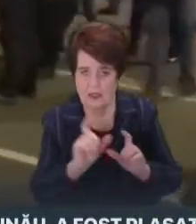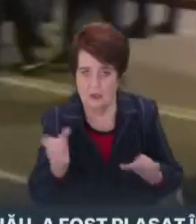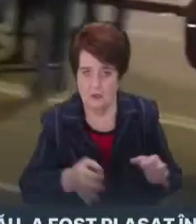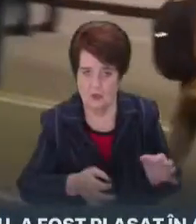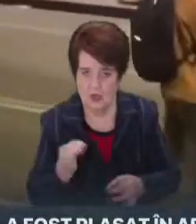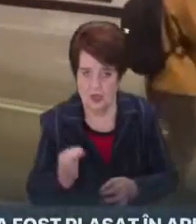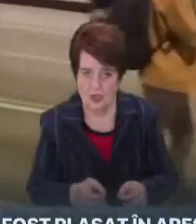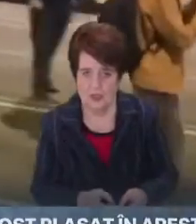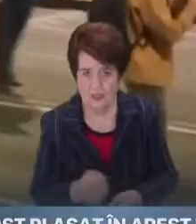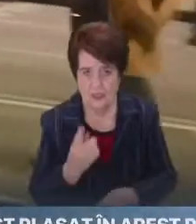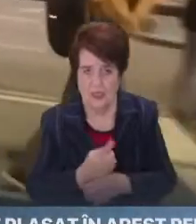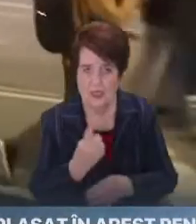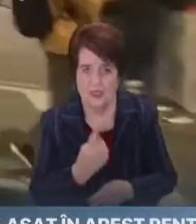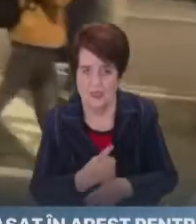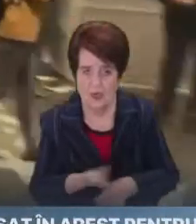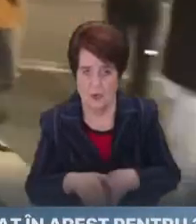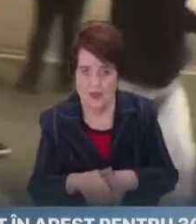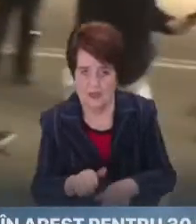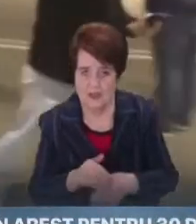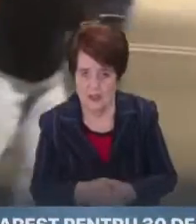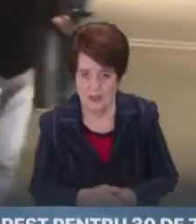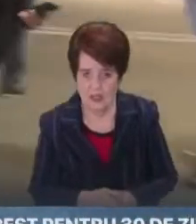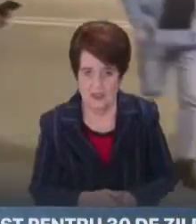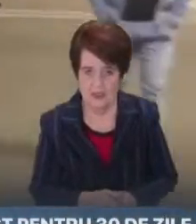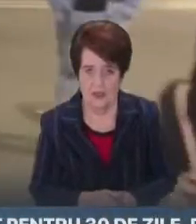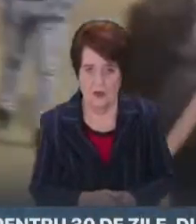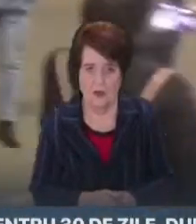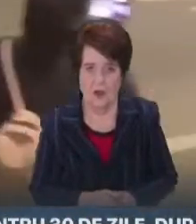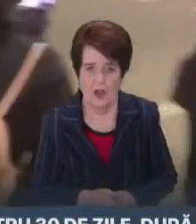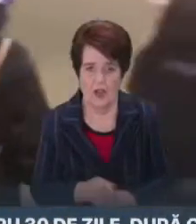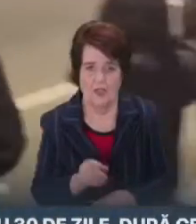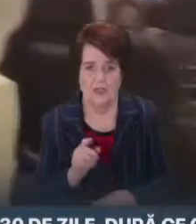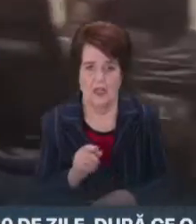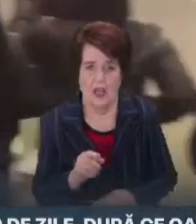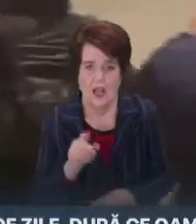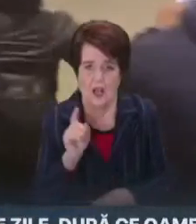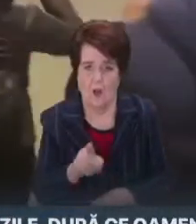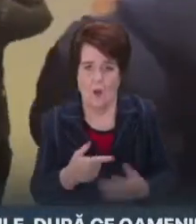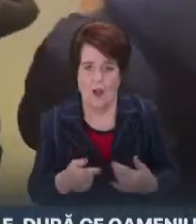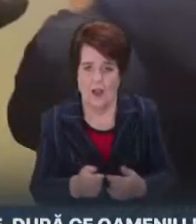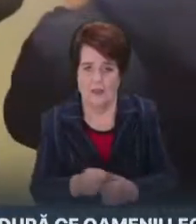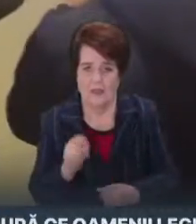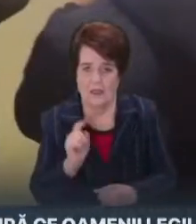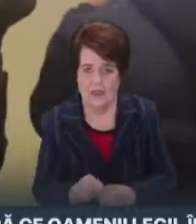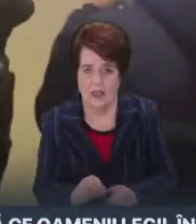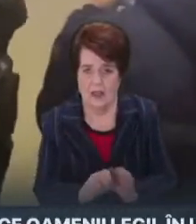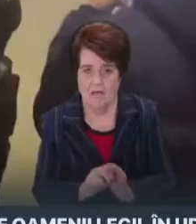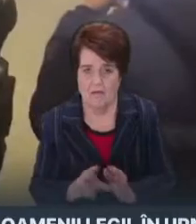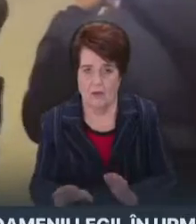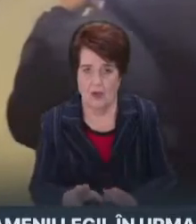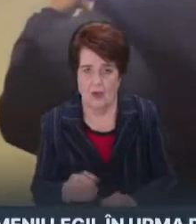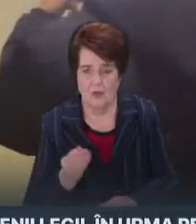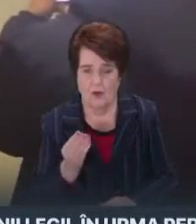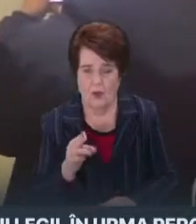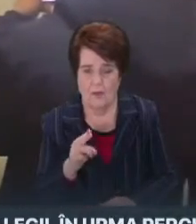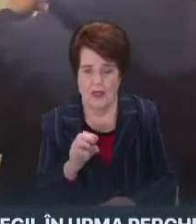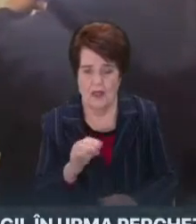judecată interzicerea manifestanților și a manifestațiilor organizate de fugarul penal Șor.